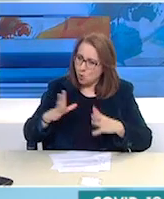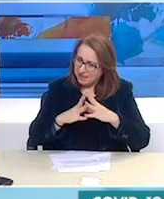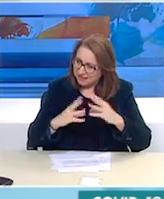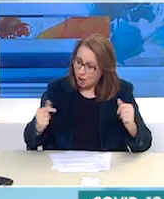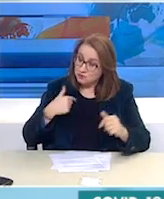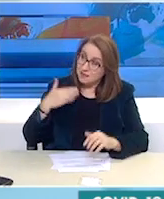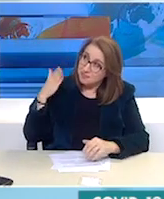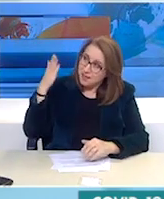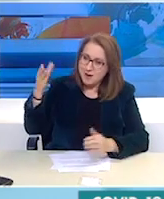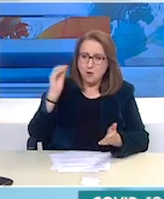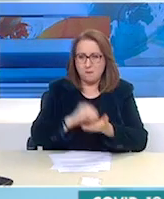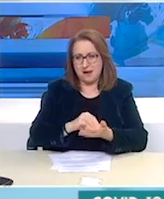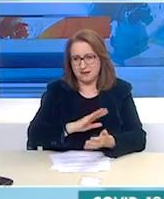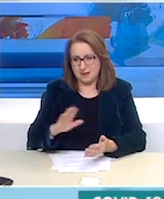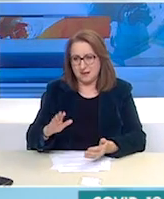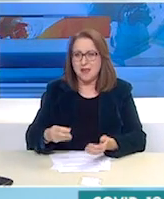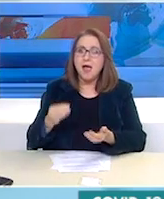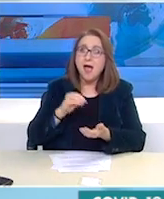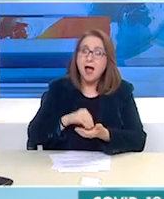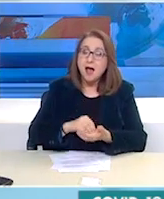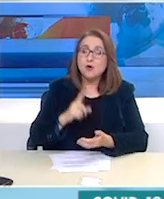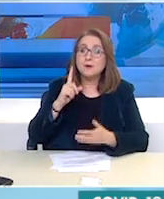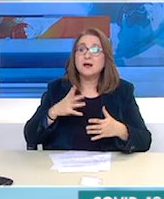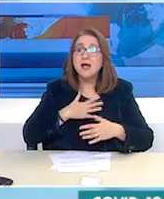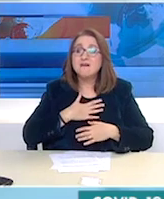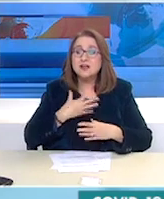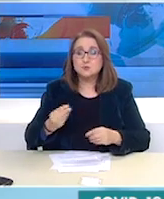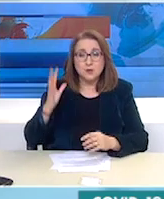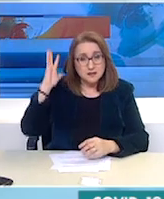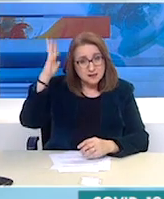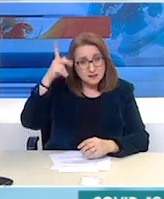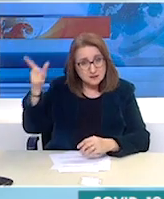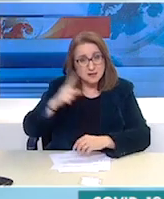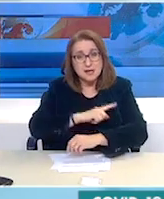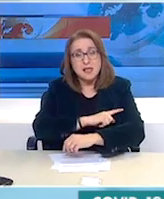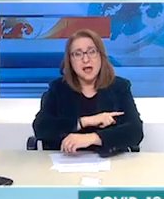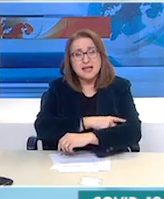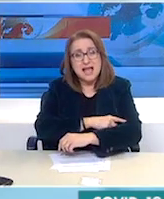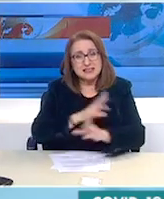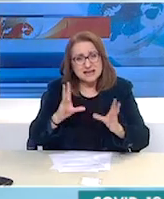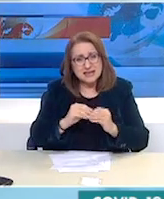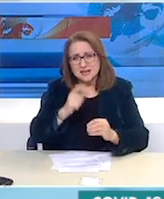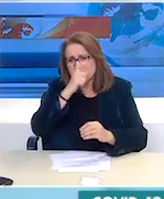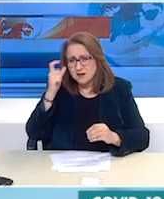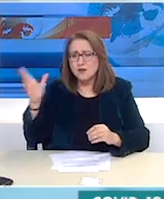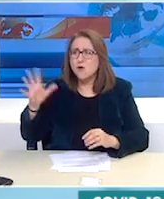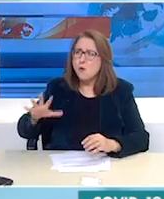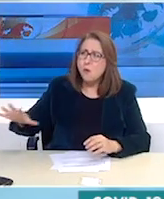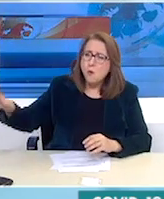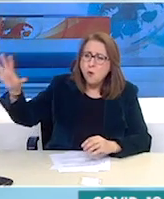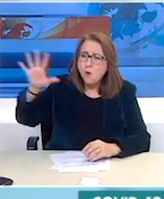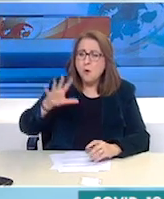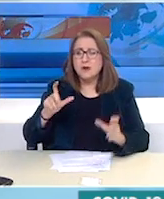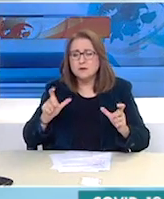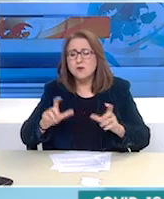ένα μεγάλο ευχαριστώ στους γιατρούς και τους νοσηλευτές των Κέντρων Υγείας Αυδείρων και Σταυρούπολης για την υγειονομική κάλυψη της περιοχής του Εχίνου, αλλά και σε όλους τους γιατρούς